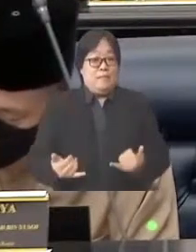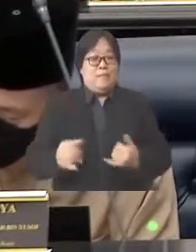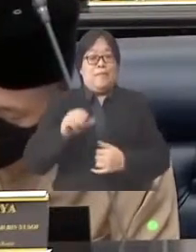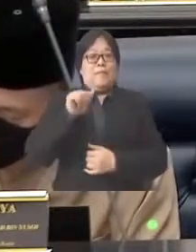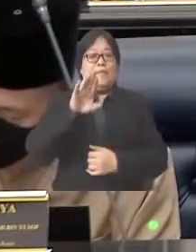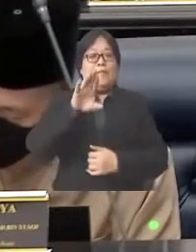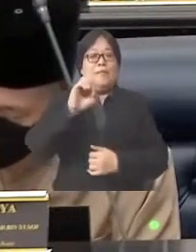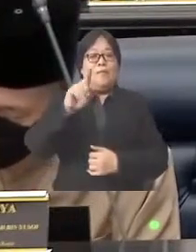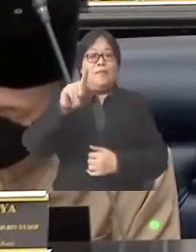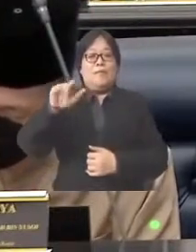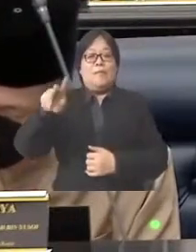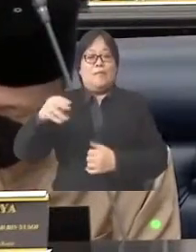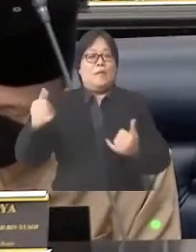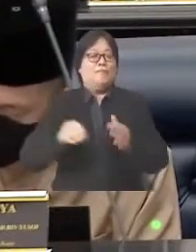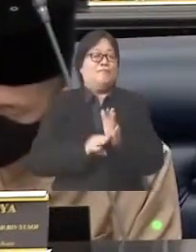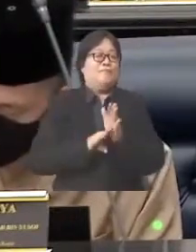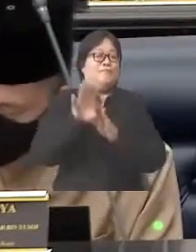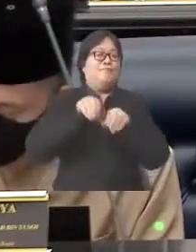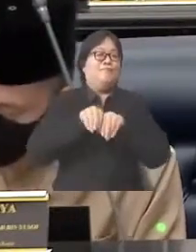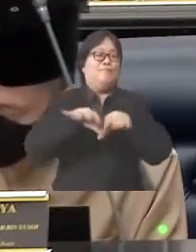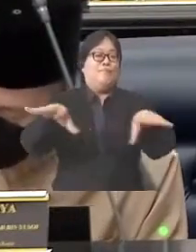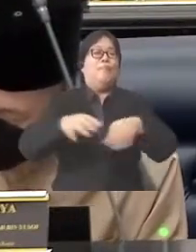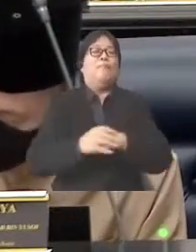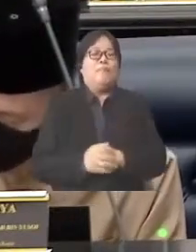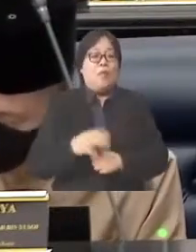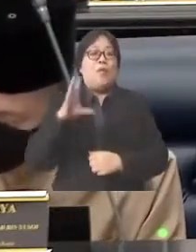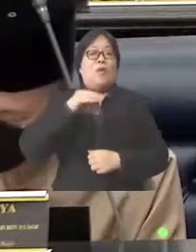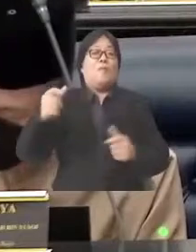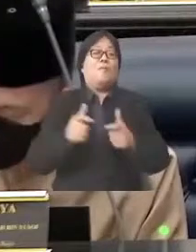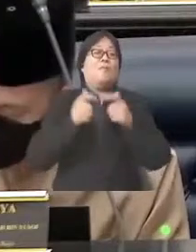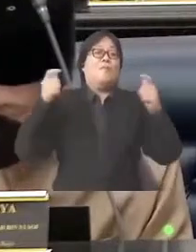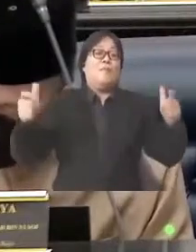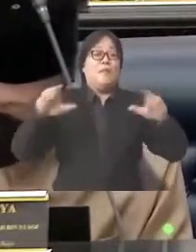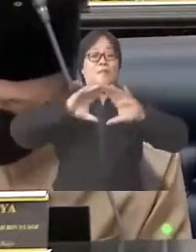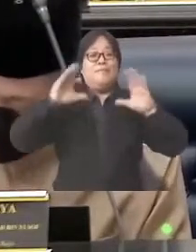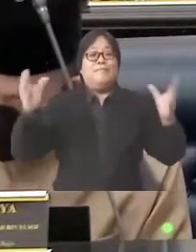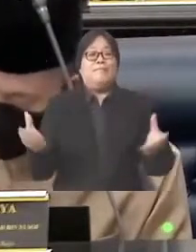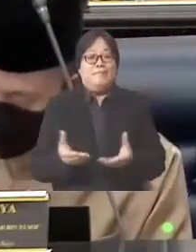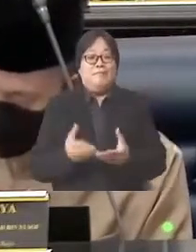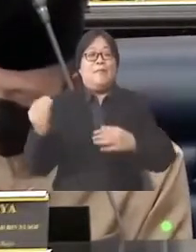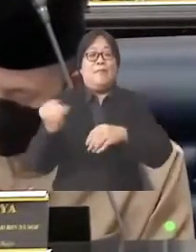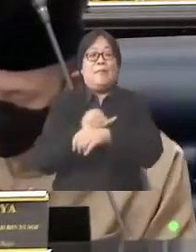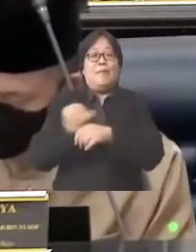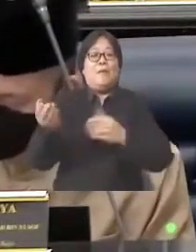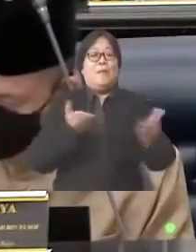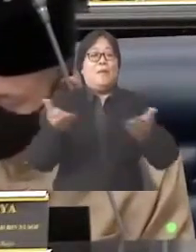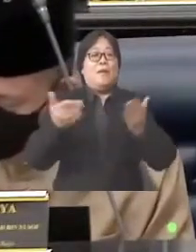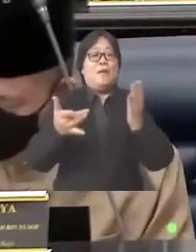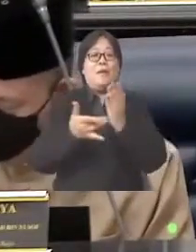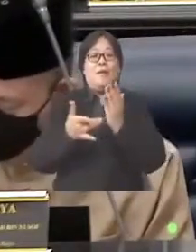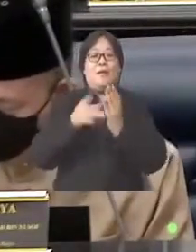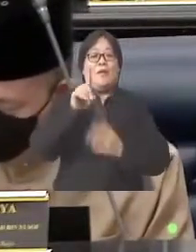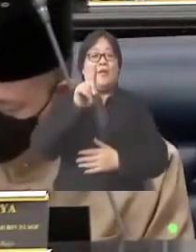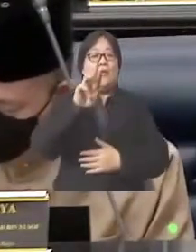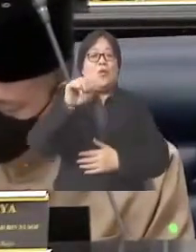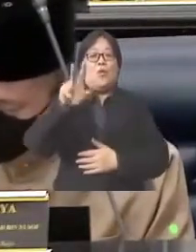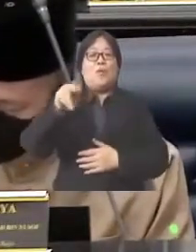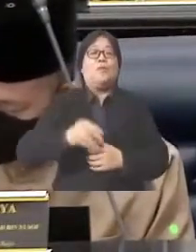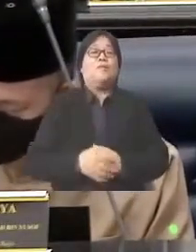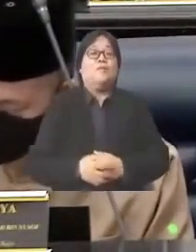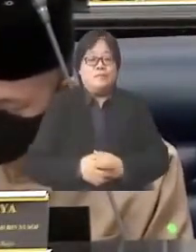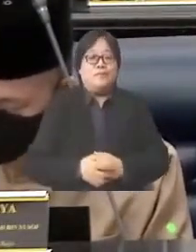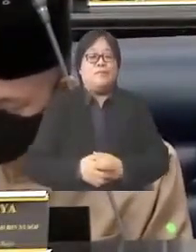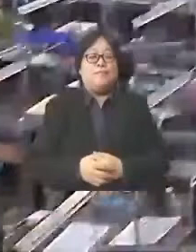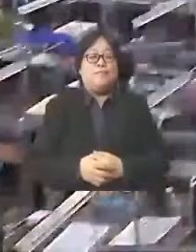ini er udang telah berkembang pesat dan dinobatkan sebagai Serikat terbesar di dunia dalam industri primata channel jitu